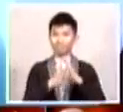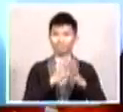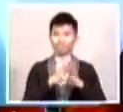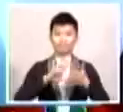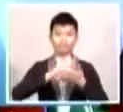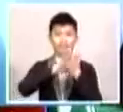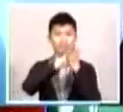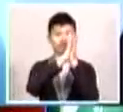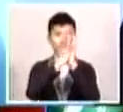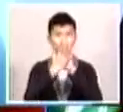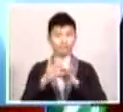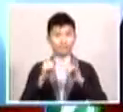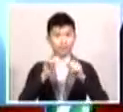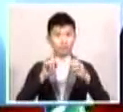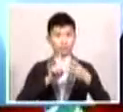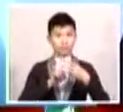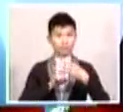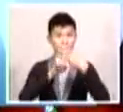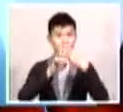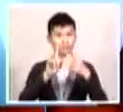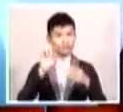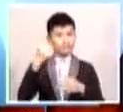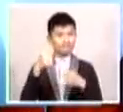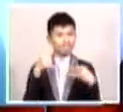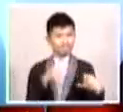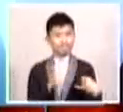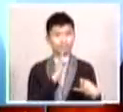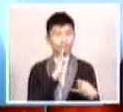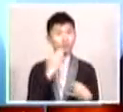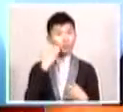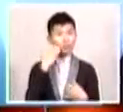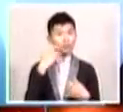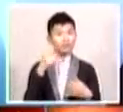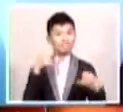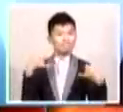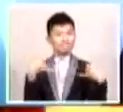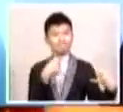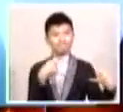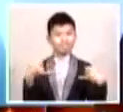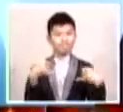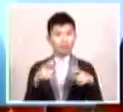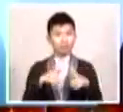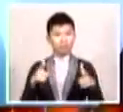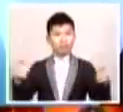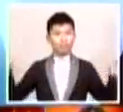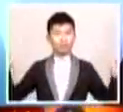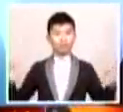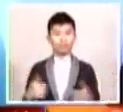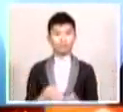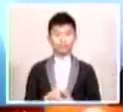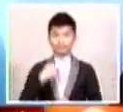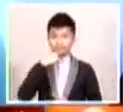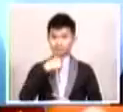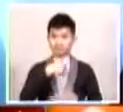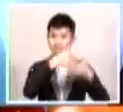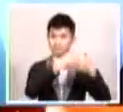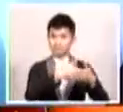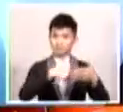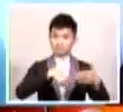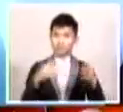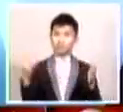突的民族主义的对抗。如果任由这样的对抗毫无节制的发展，两岸最终难